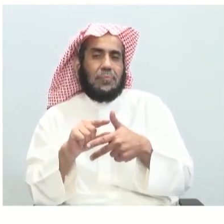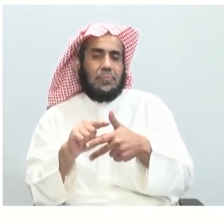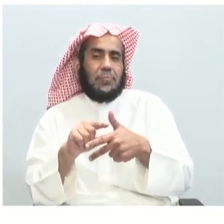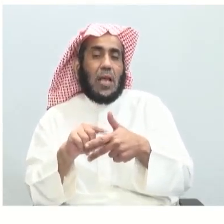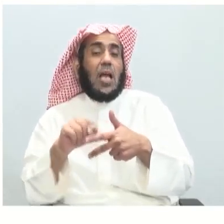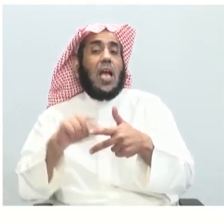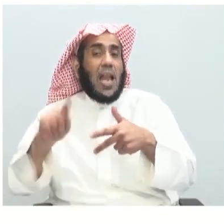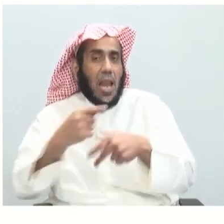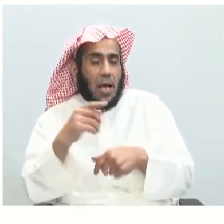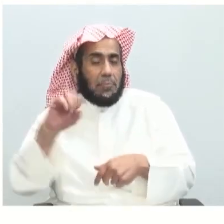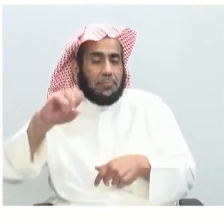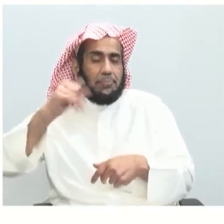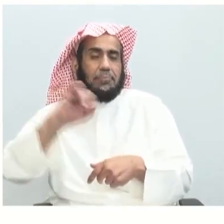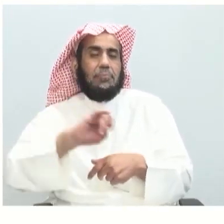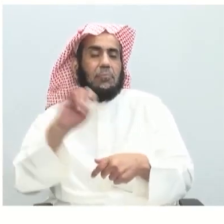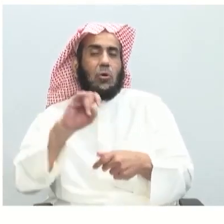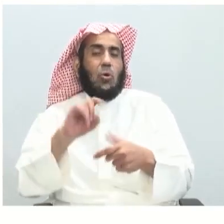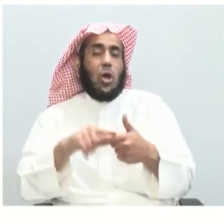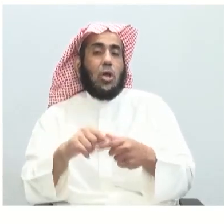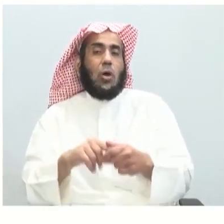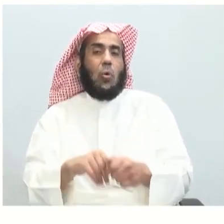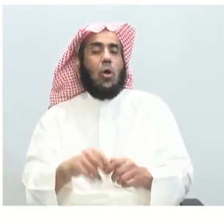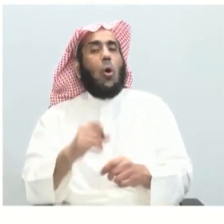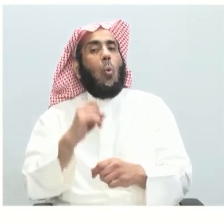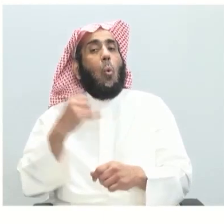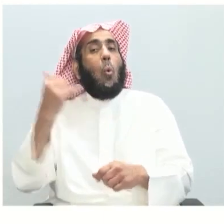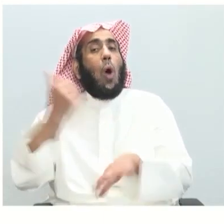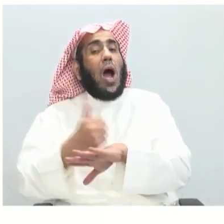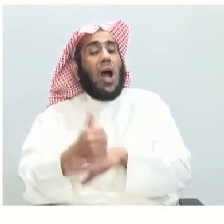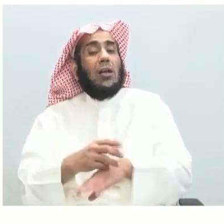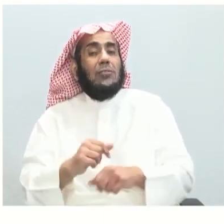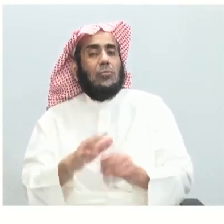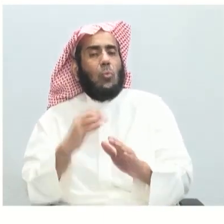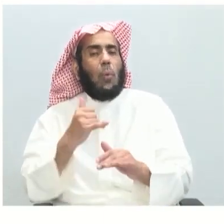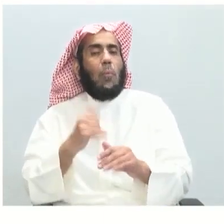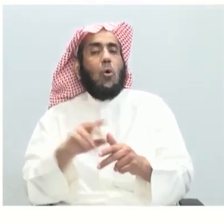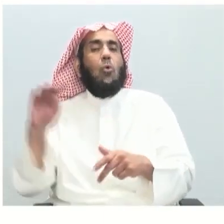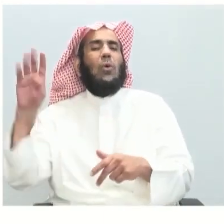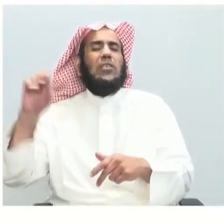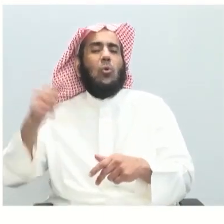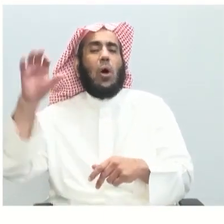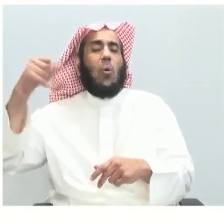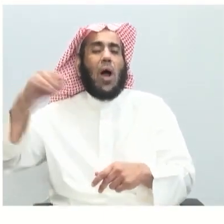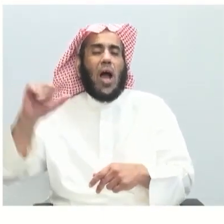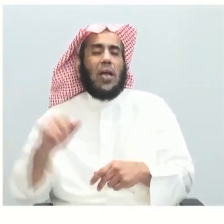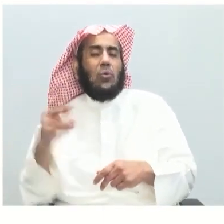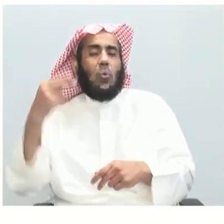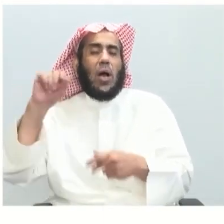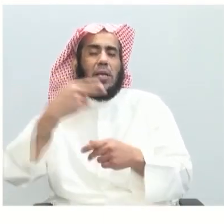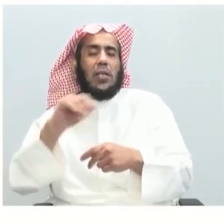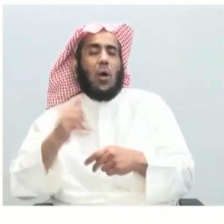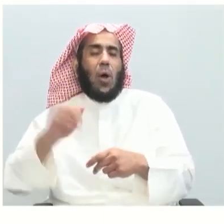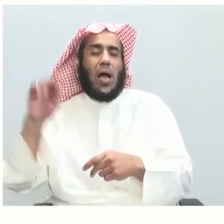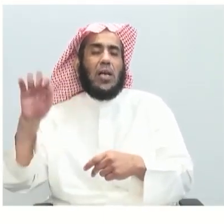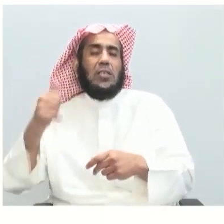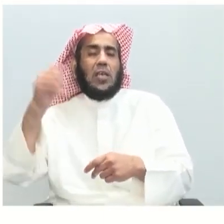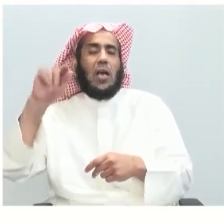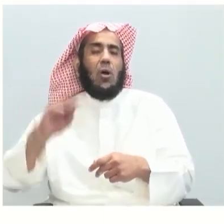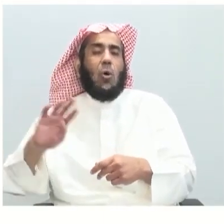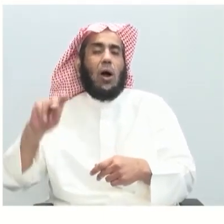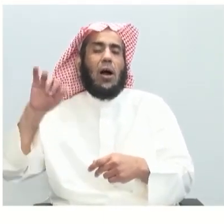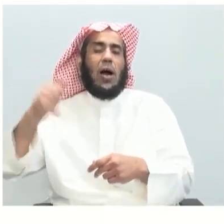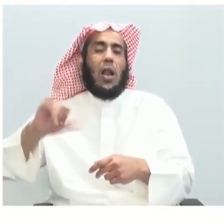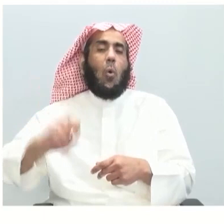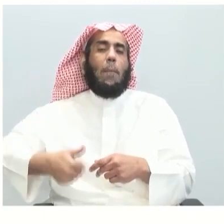الا وهي ام الباب او اداه المستخدمه كثيرا وسوى وغير وعدى وخلى وحاشا وما عدا وما